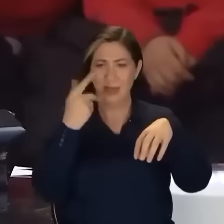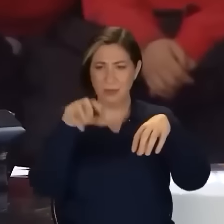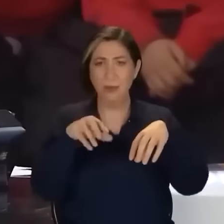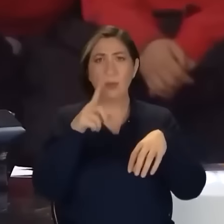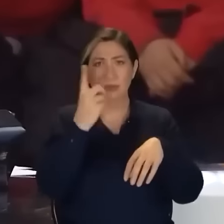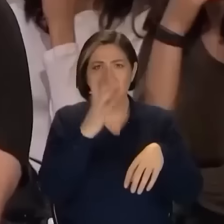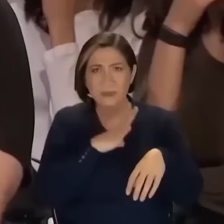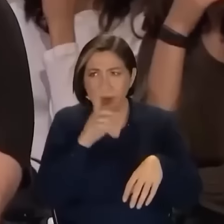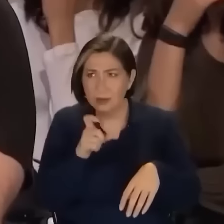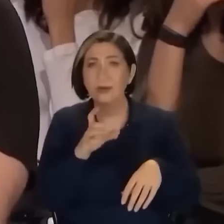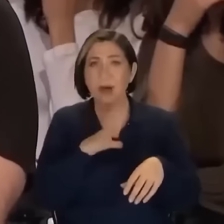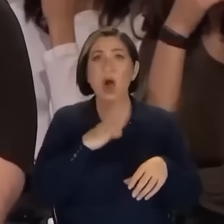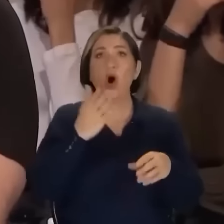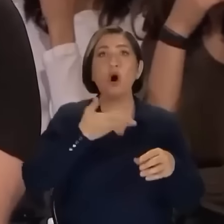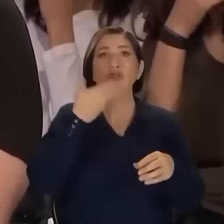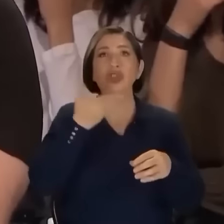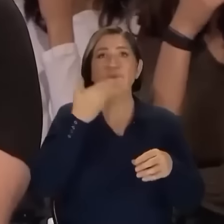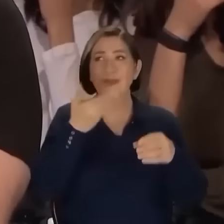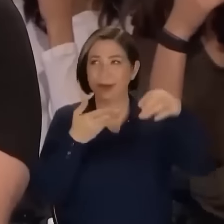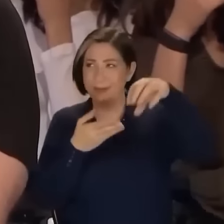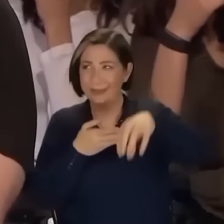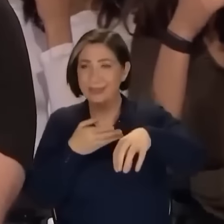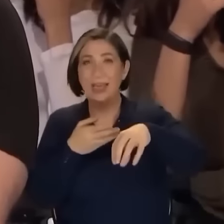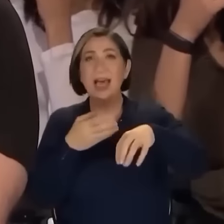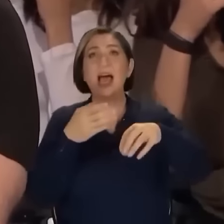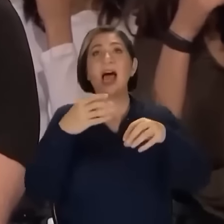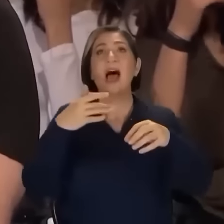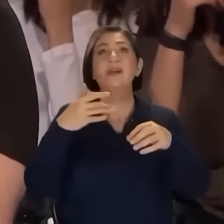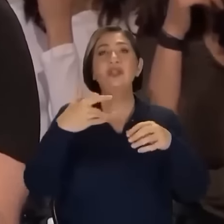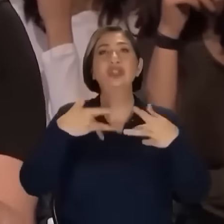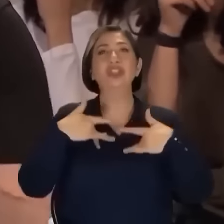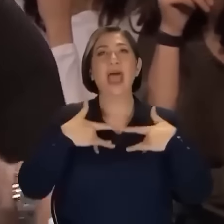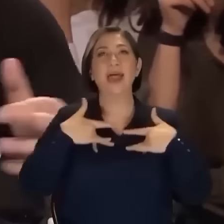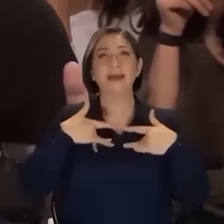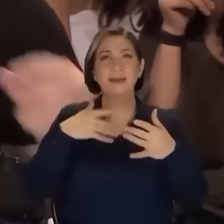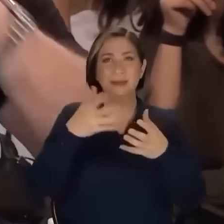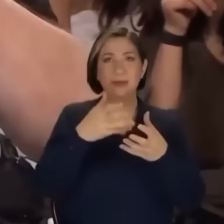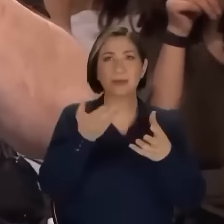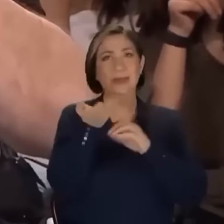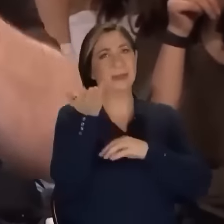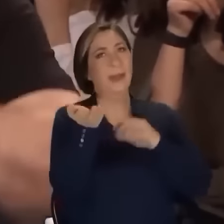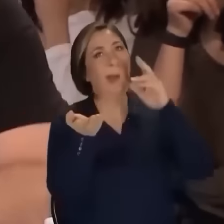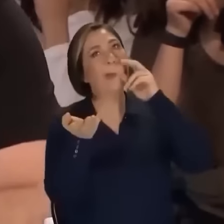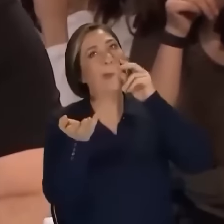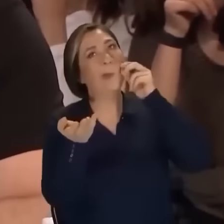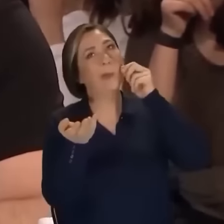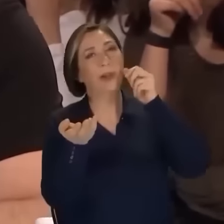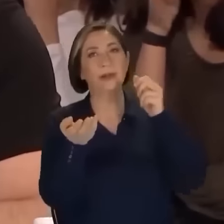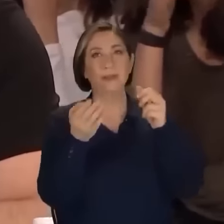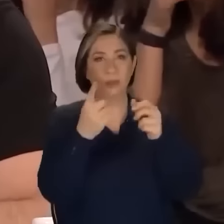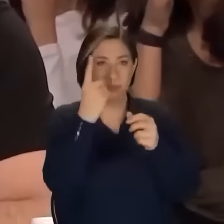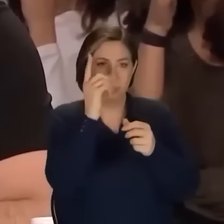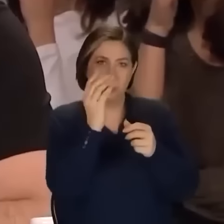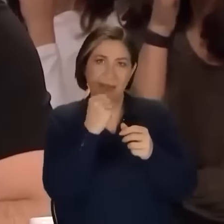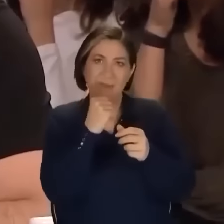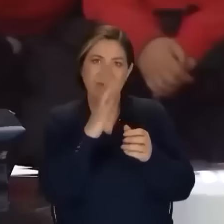var var Böyle işte hoşafla başlıyor Arnavut ciğeri koyuyor içine falan böyle Sonra da sunuyor bıyığını Buru falan şimdi böyle